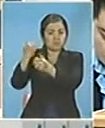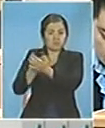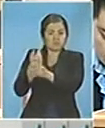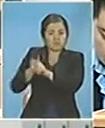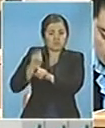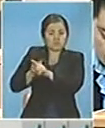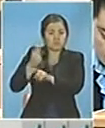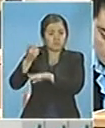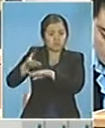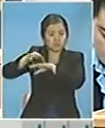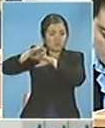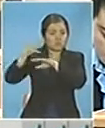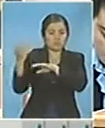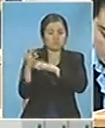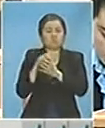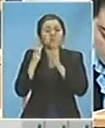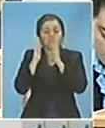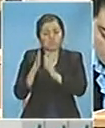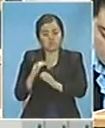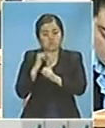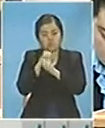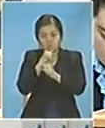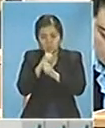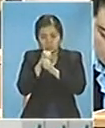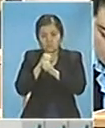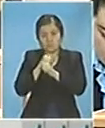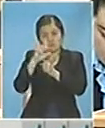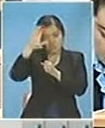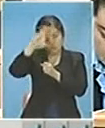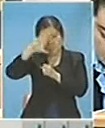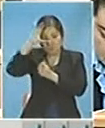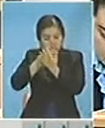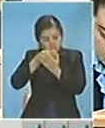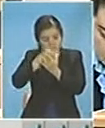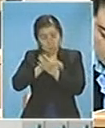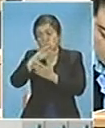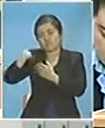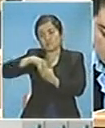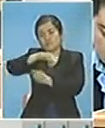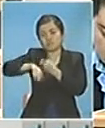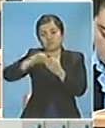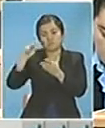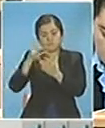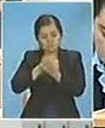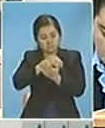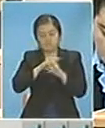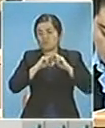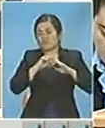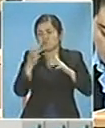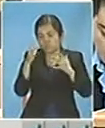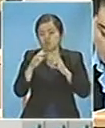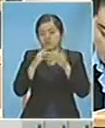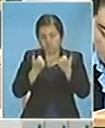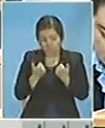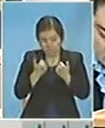ะแล้วก็ล้วนแล้วแต่เป็นผู้ที่ไม่ได้แสวงหาผลประโยชน์ในทางเศรษฐกิจแต่อย่างใดเพราะฉะนั้นเราก็